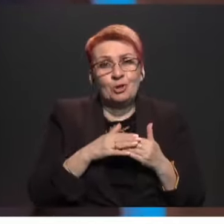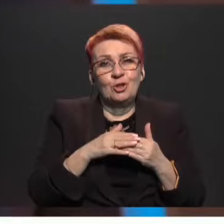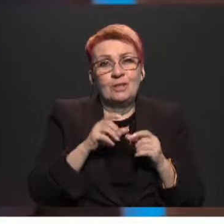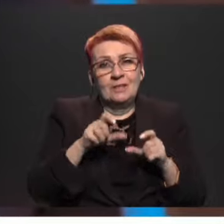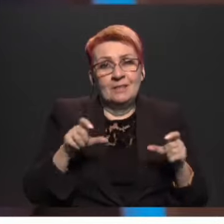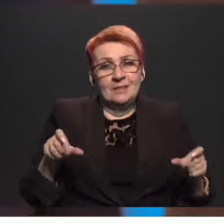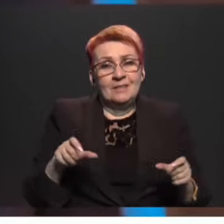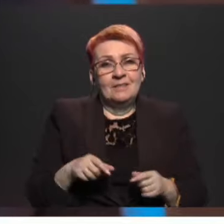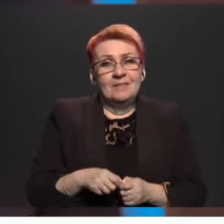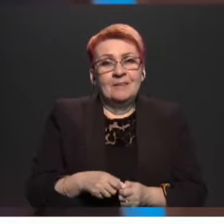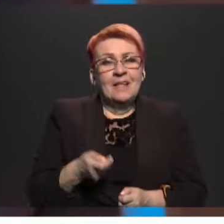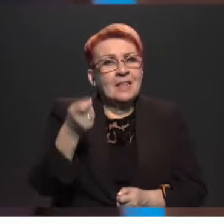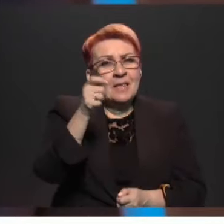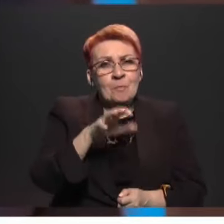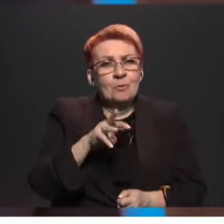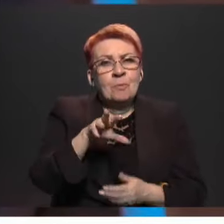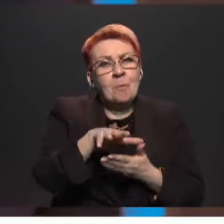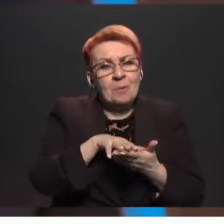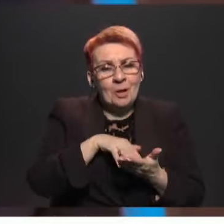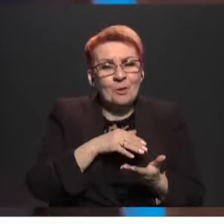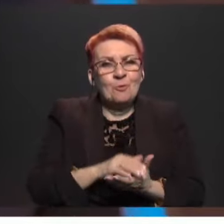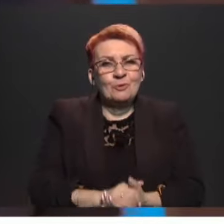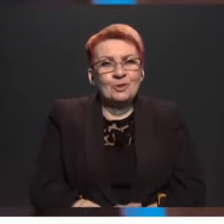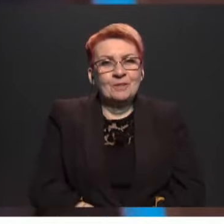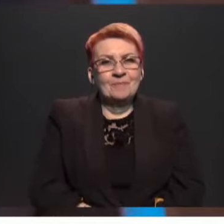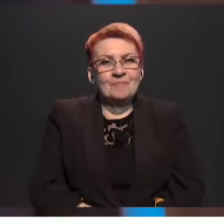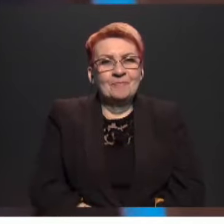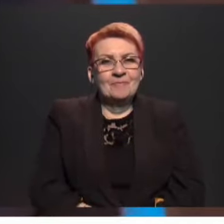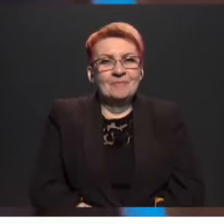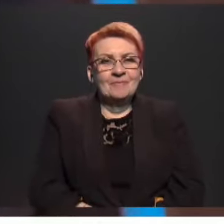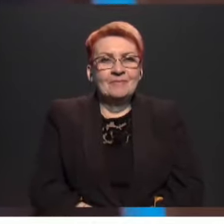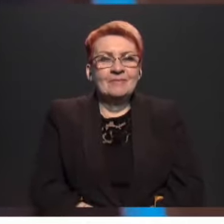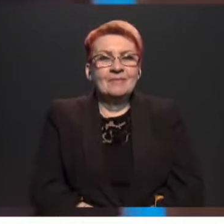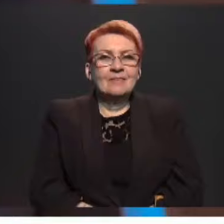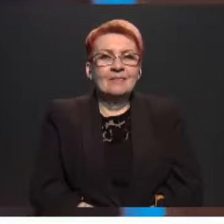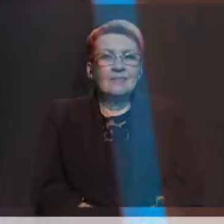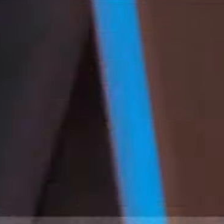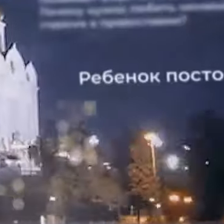сейчас мы прервемся, правда, на короткую паузу, но сразу после которой продолжим отвечать на ваши вопросы.